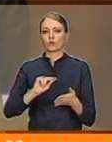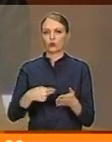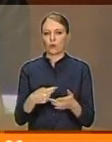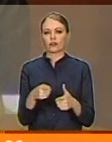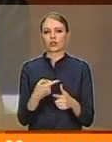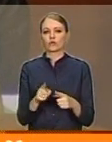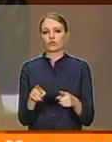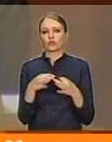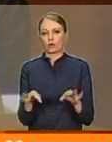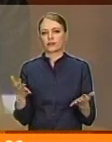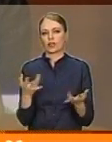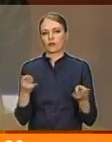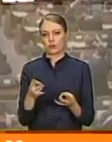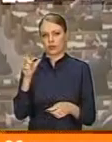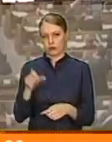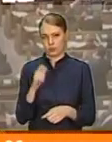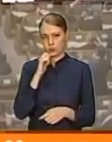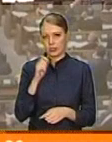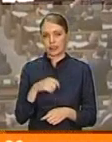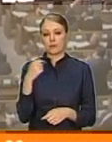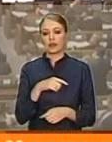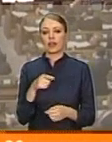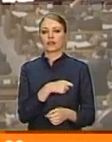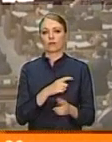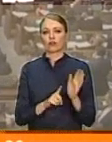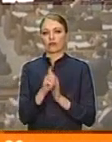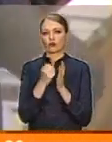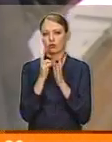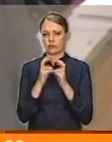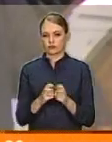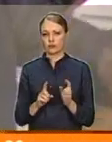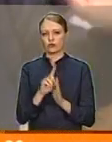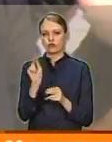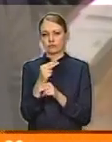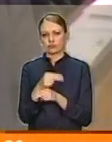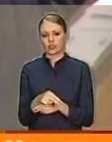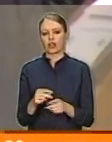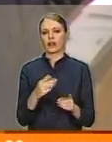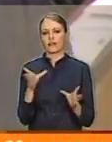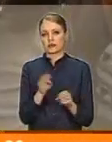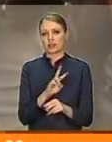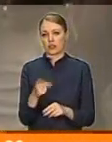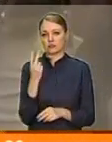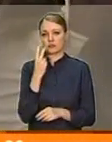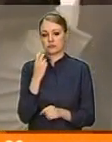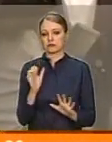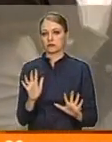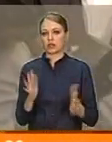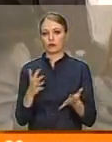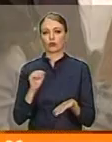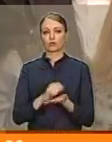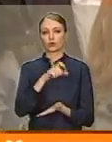і той дозвіл, який потрібен громадянин України. Депутати беруться до розгляду, занурюються в поправки, словом, усе ніби як завжди. Аж